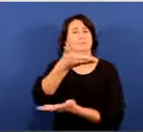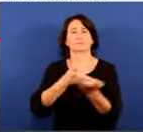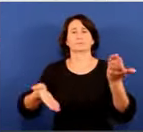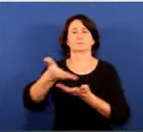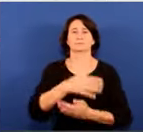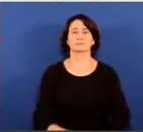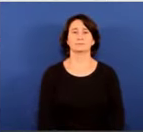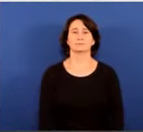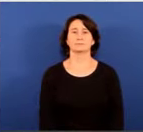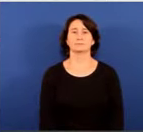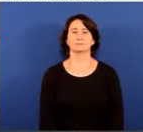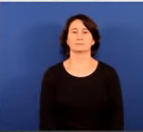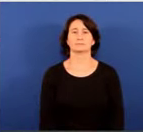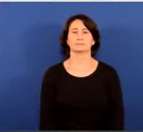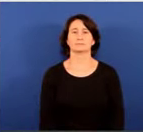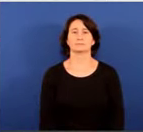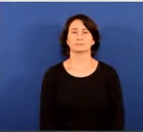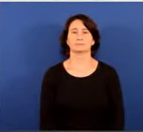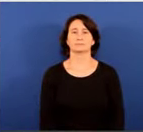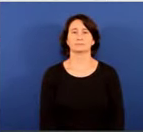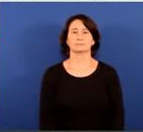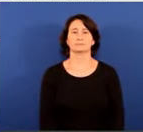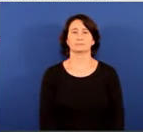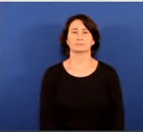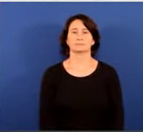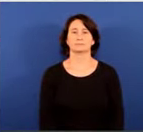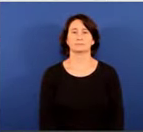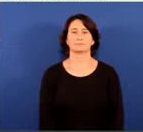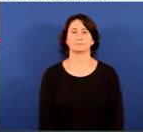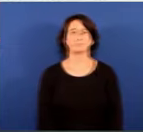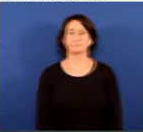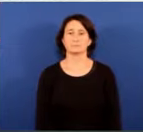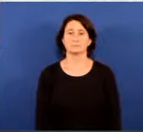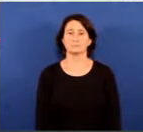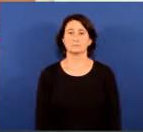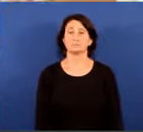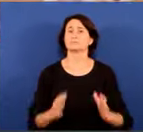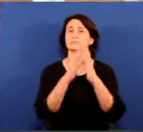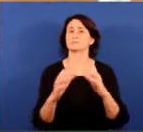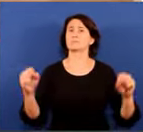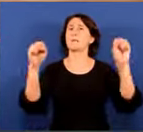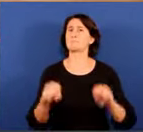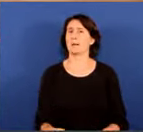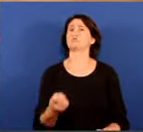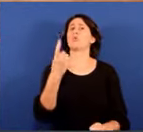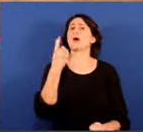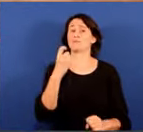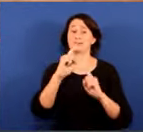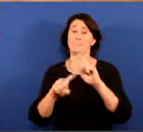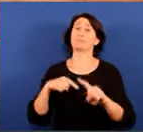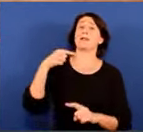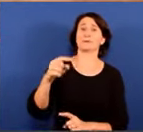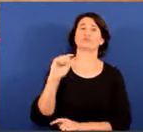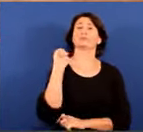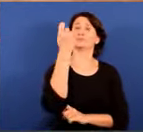eta bidezkoan landa eremuan ere konpartitzeko balio duen mekanismo horrekin, adierazi du Nekazaritzako zuzendariak.